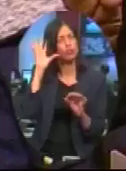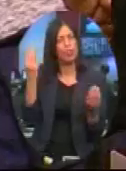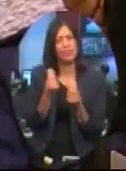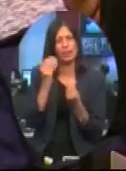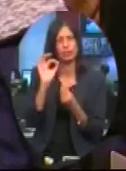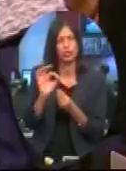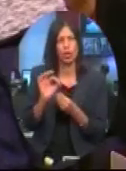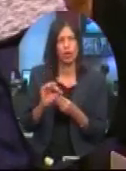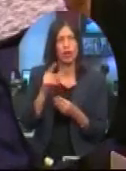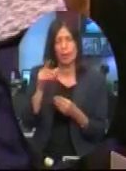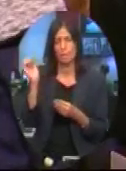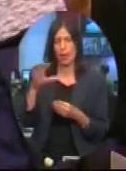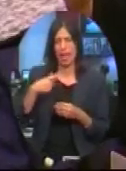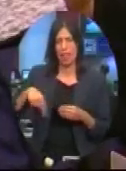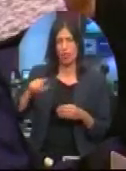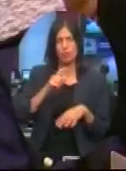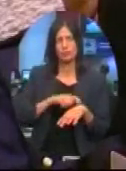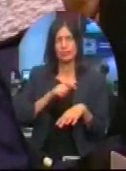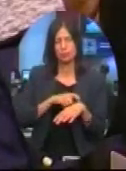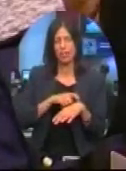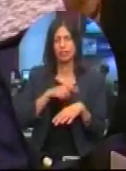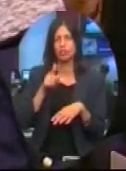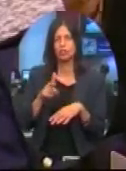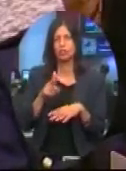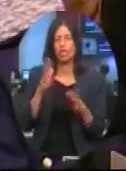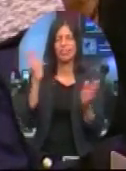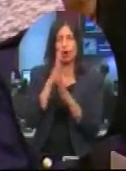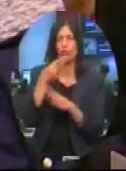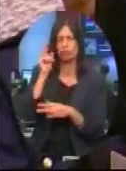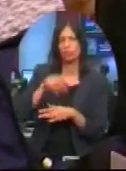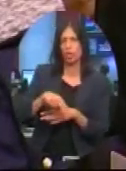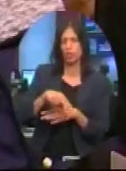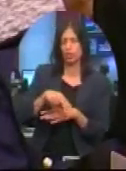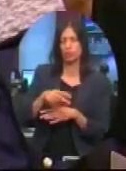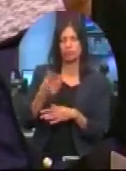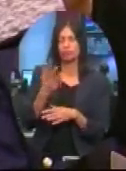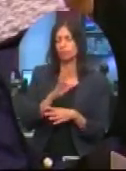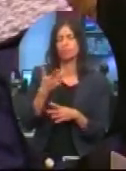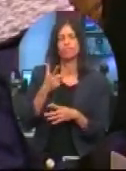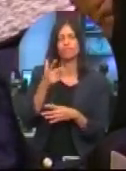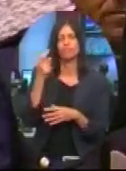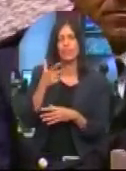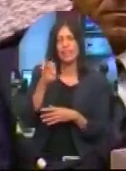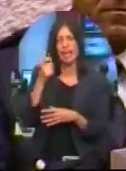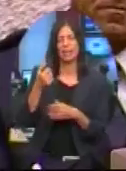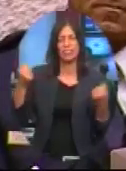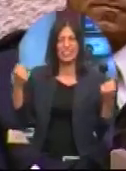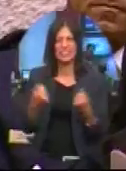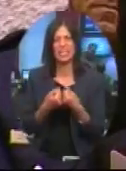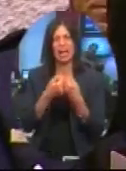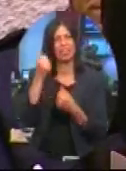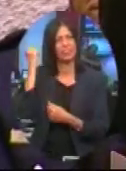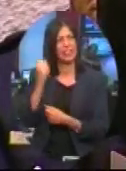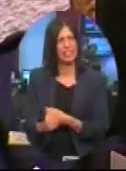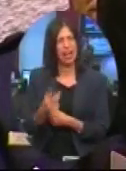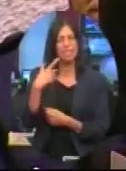אתה מגיע אלינו בעת שהטרור מכה באזרחינו בכל הכלים. ירי, דריסה, דקירה